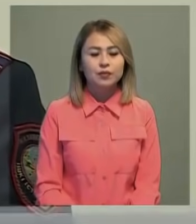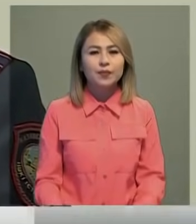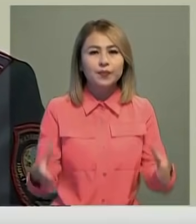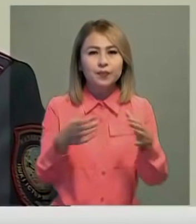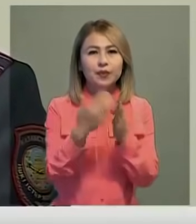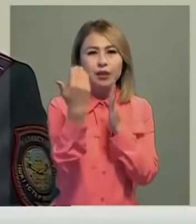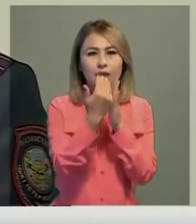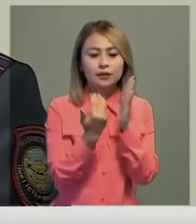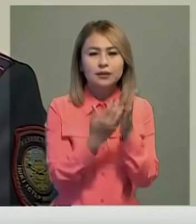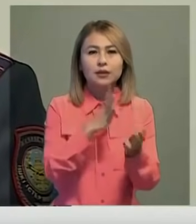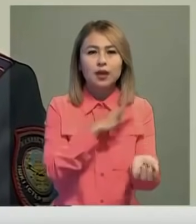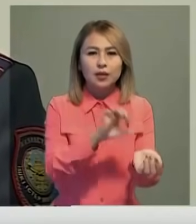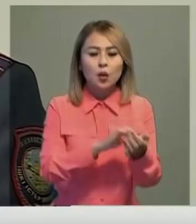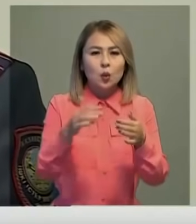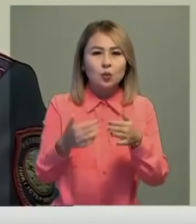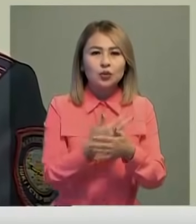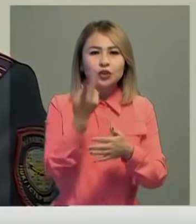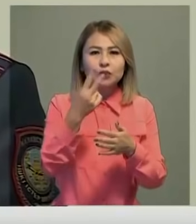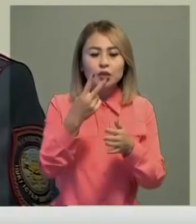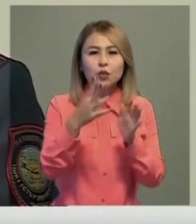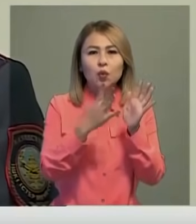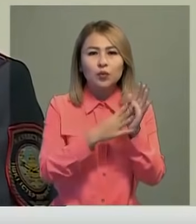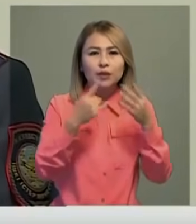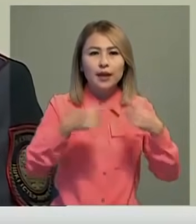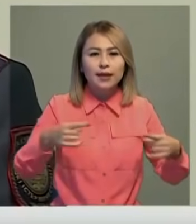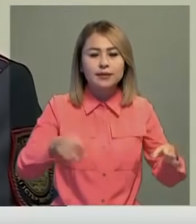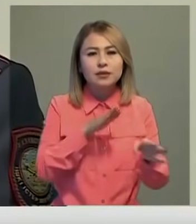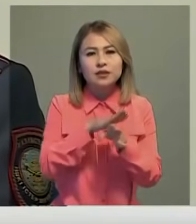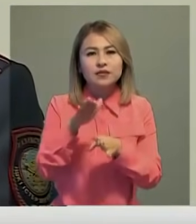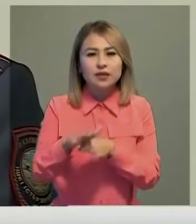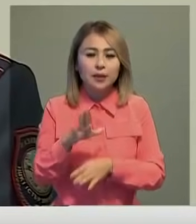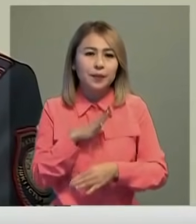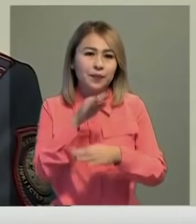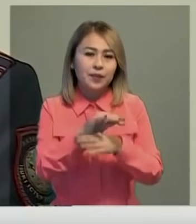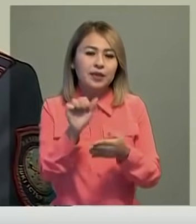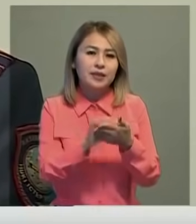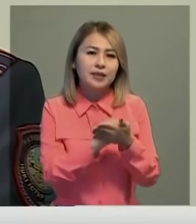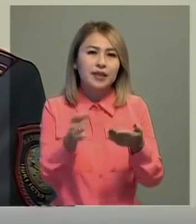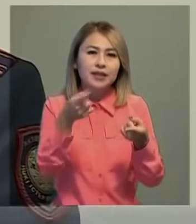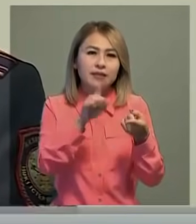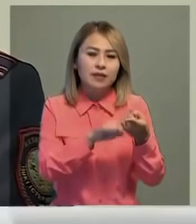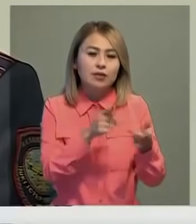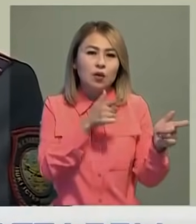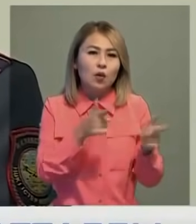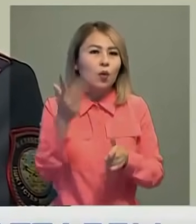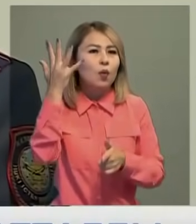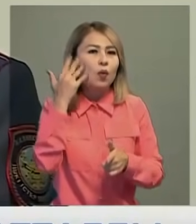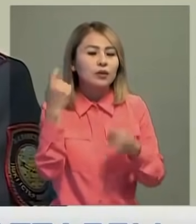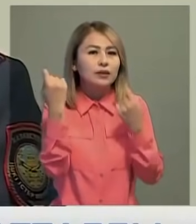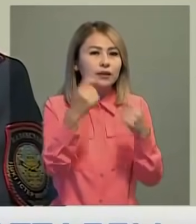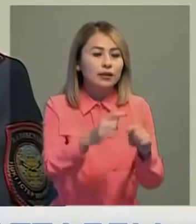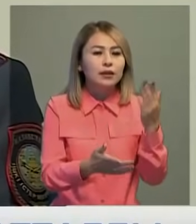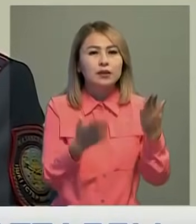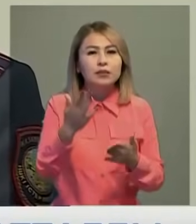Жиынтық кестеге есірткінің жаңа 29 түрі бойынша өзгертулер мен толықтырулар енгізілді. Құжатқа сай есірткі заттарын дайындаған, сатқан